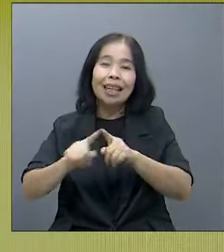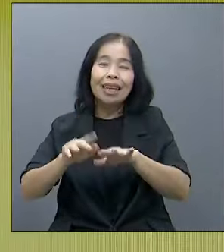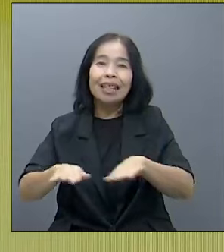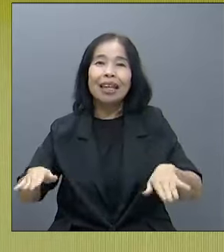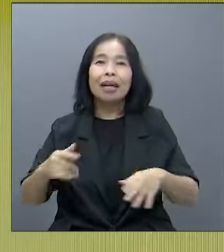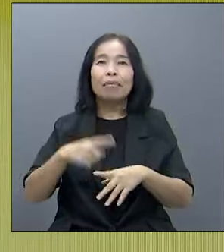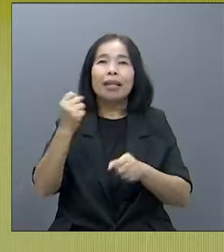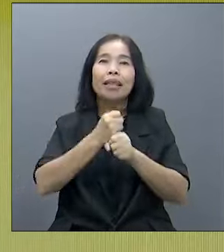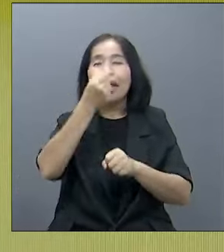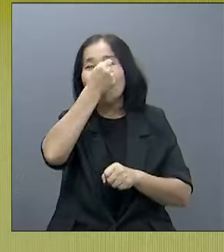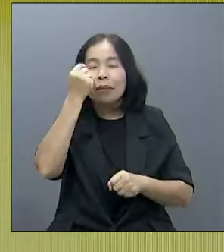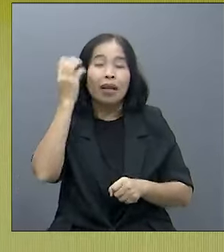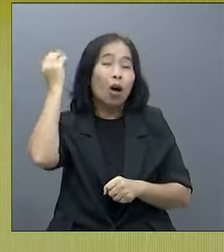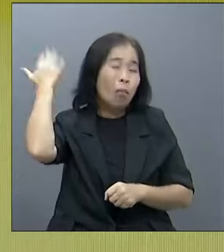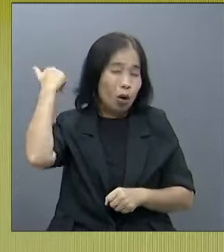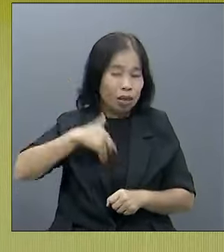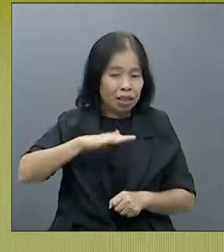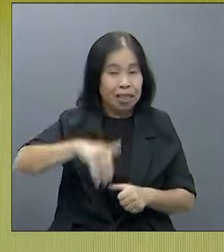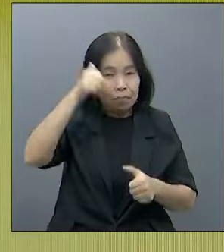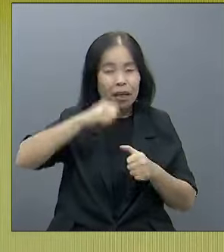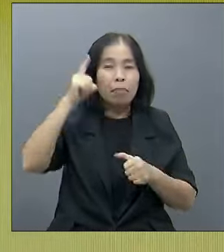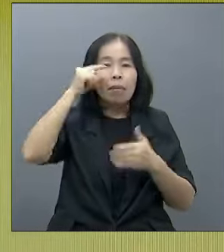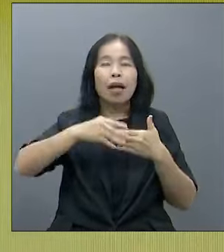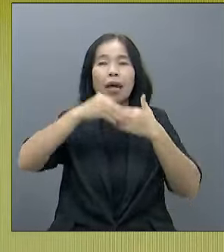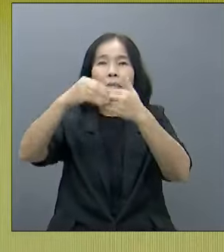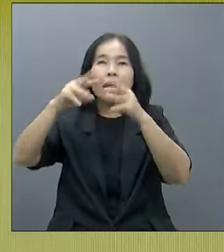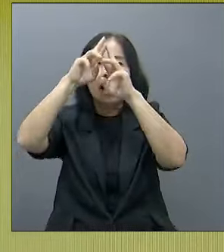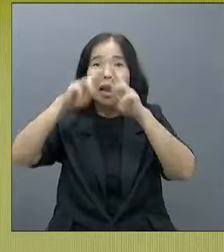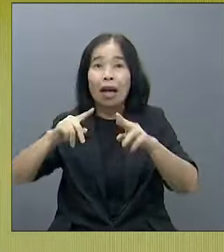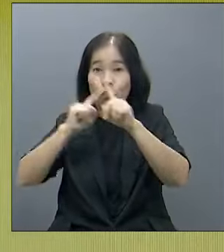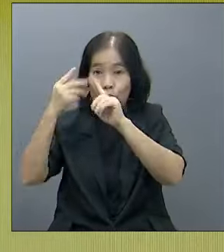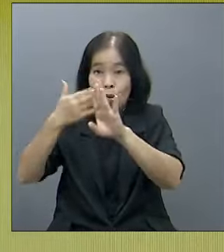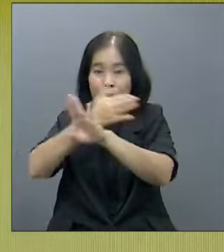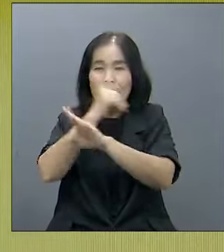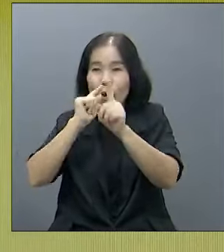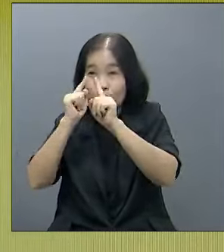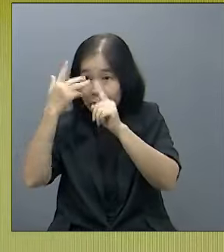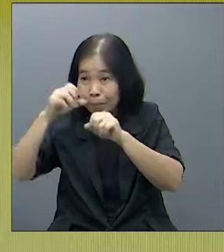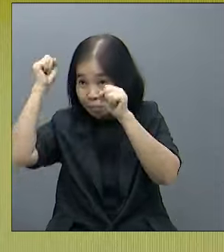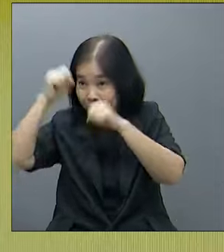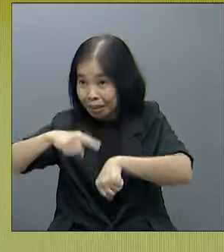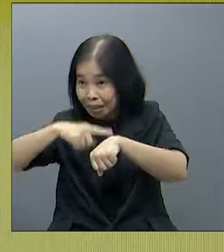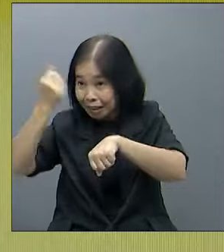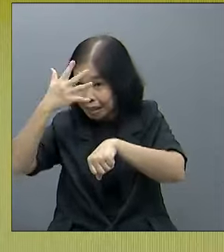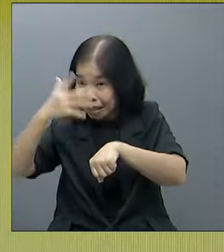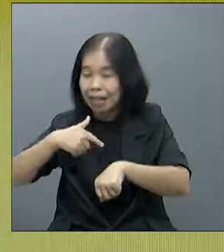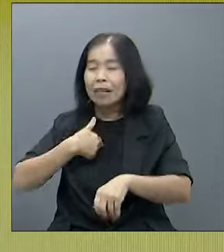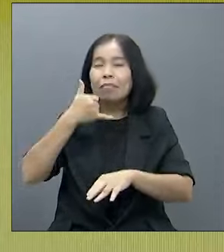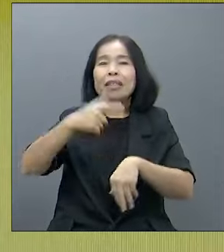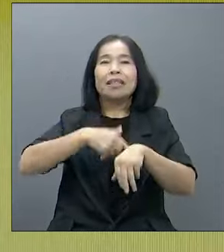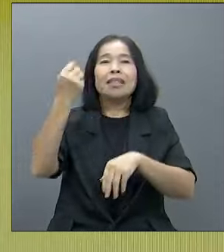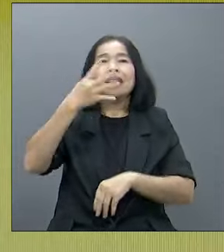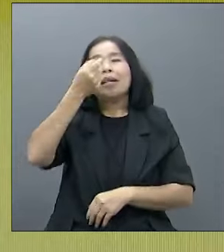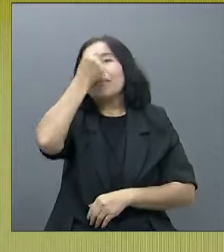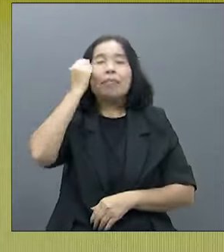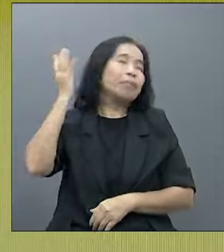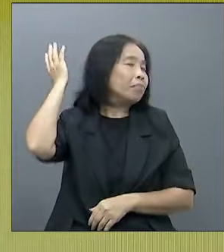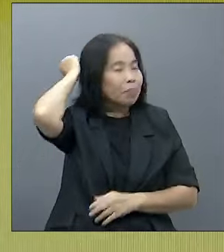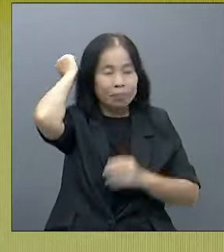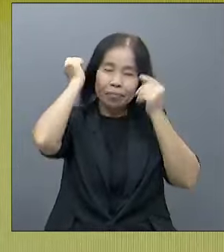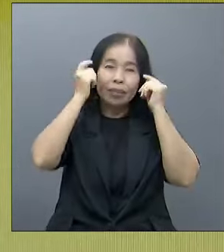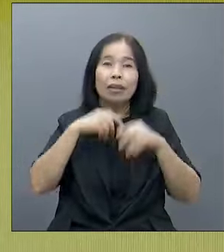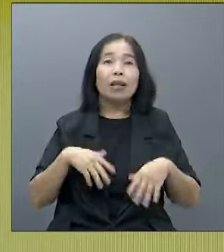ไปแต่งหน้าจำได้ตอนเด็กๆเนี่ยคุณแม่ต้องพาไปร้านทำผมต้องไปดิวก่อนนะก็แต่ว่าเดี๋ยวแต่งหน้าลูกวันนี้นะตื่นไปตีสี่จำได้คุณป้าทำผมยังคือ